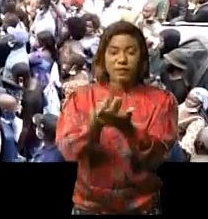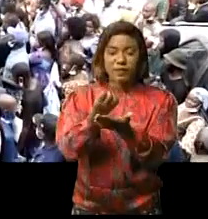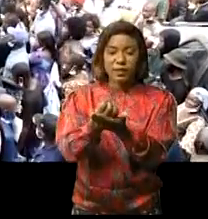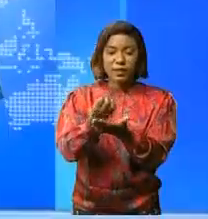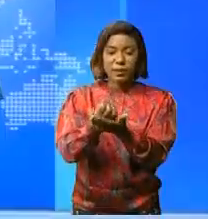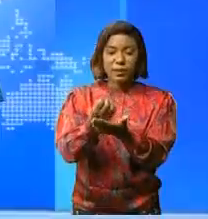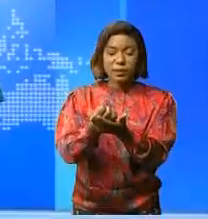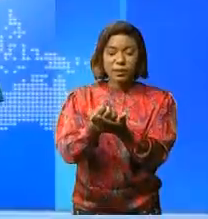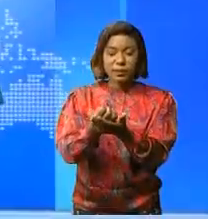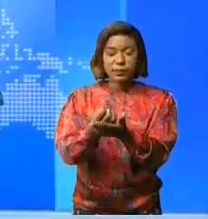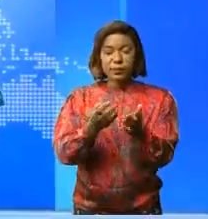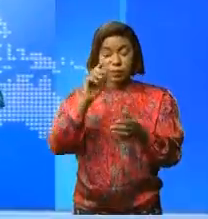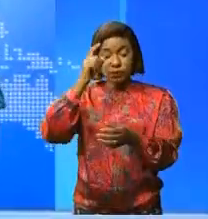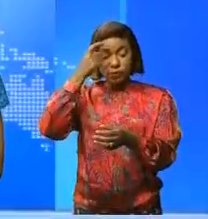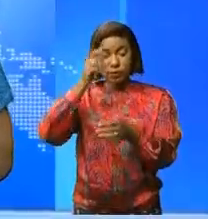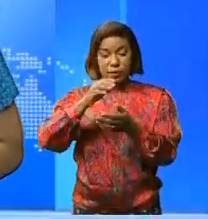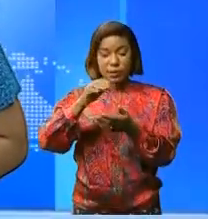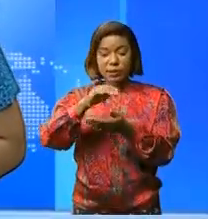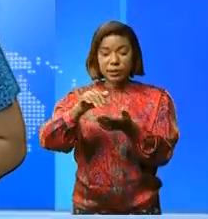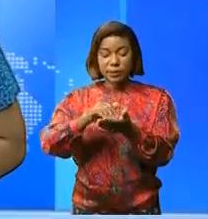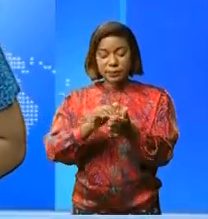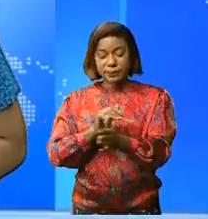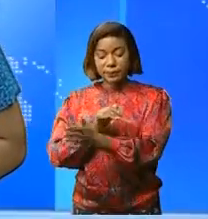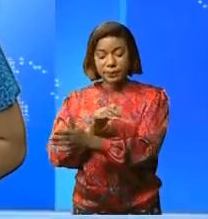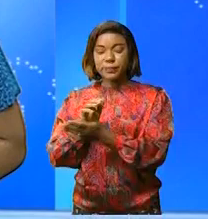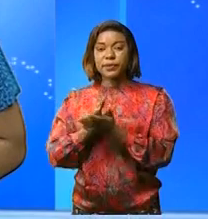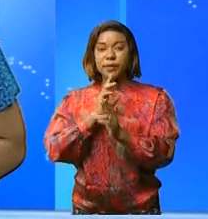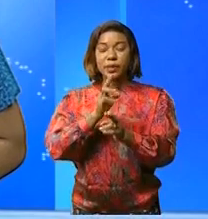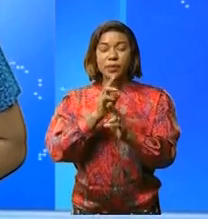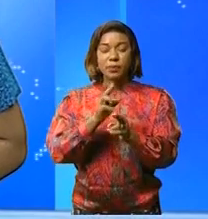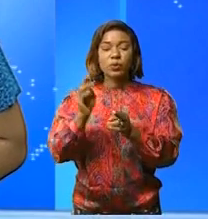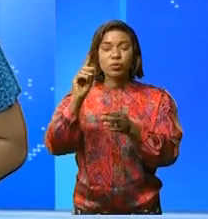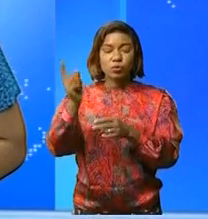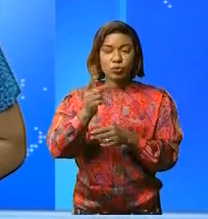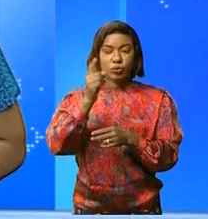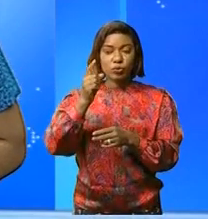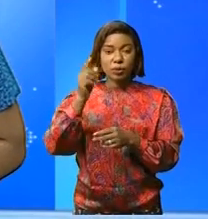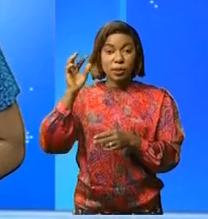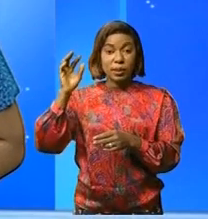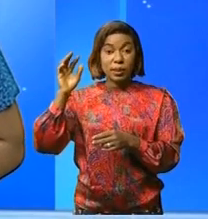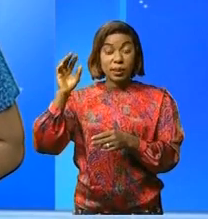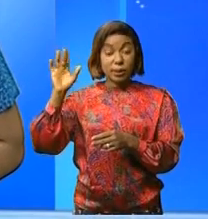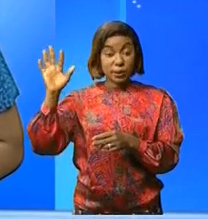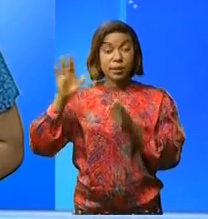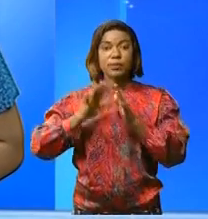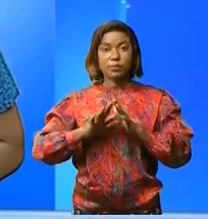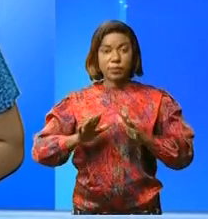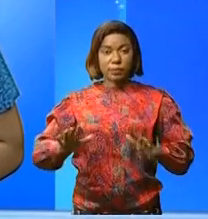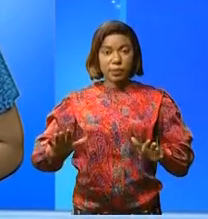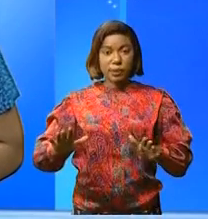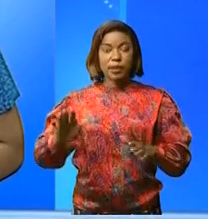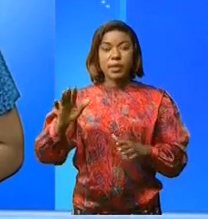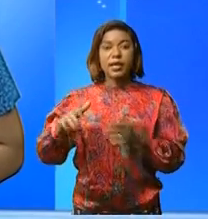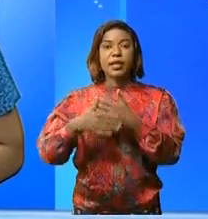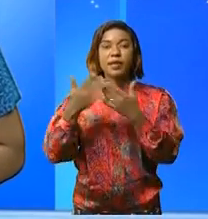central. En rapport toujours avec Kinbopeto ou l'assainissement de la ville de Kinshasa, la ville de